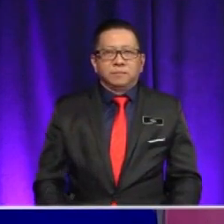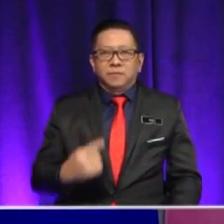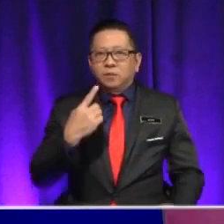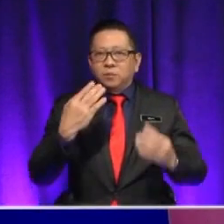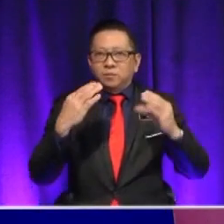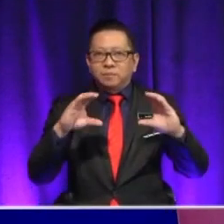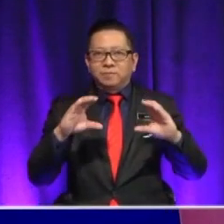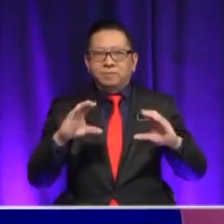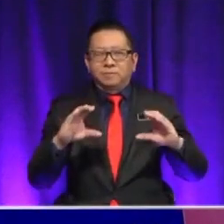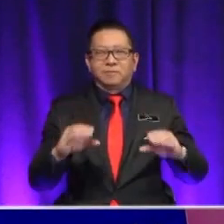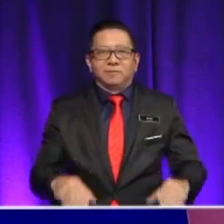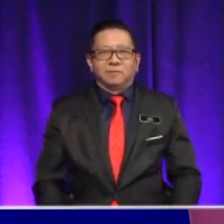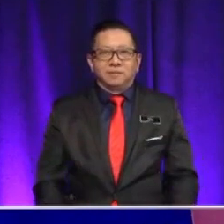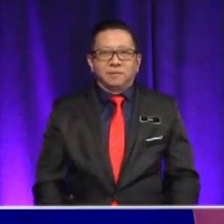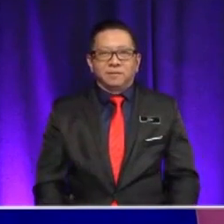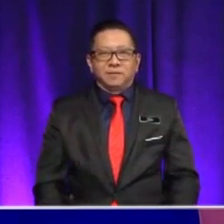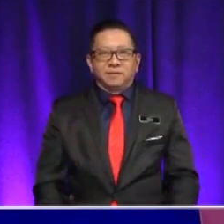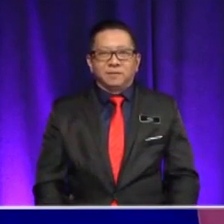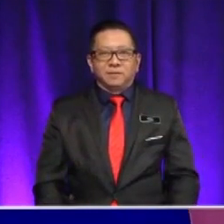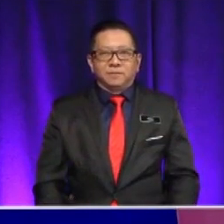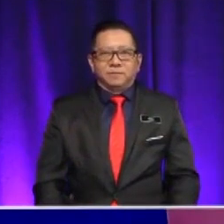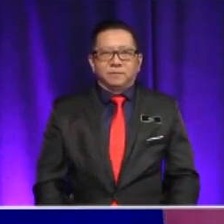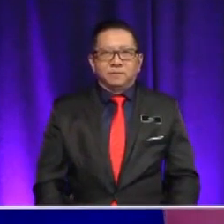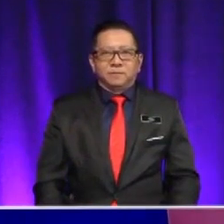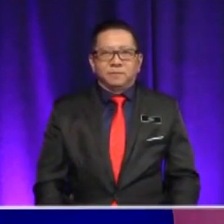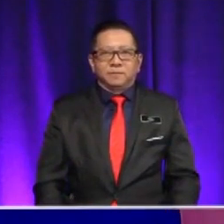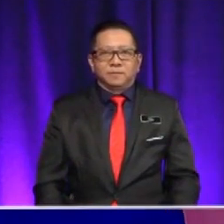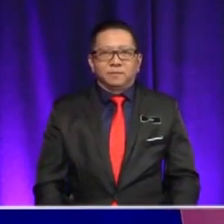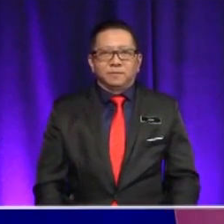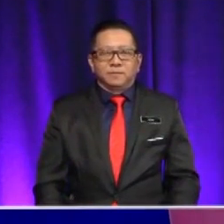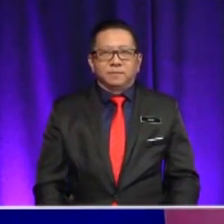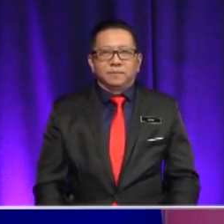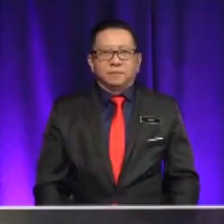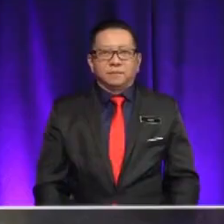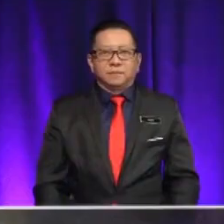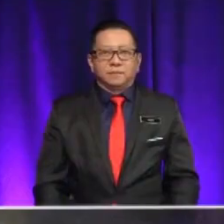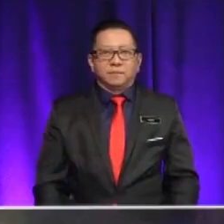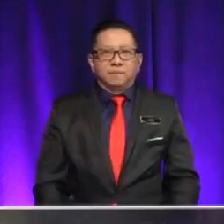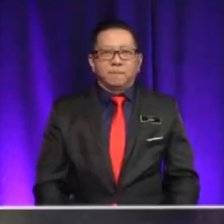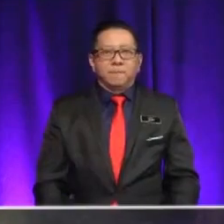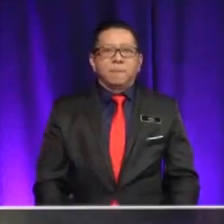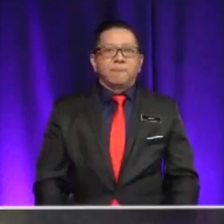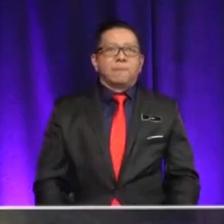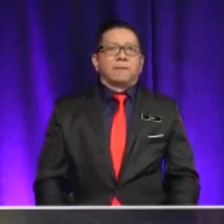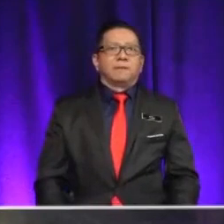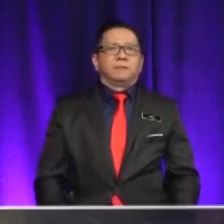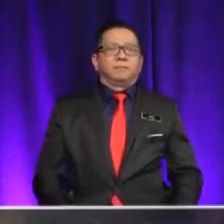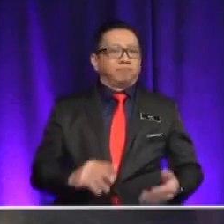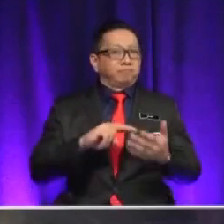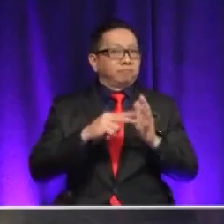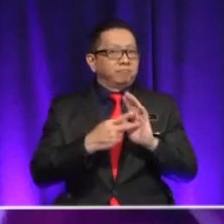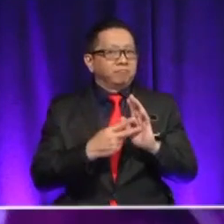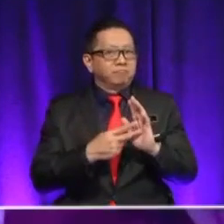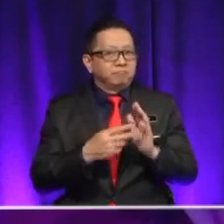ada nak mencuba, saya cuba cikgu. Okey, silakan Mira. Saya cuba cikgu. Okay. Ya, wakil kawan-kawan saya dalam talian. Maksudnya